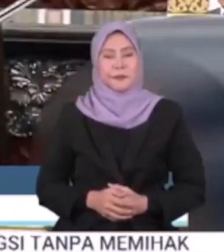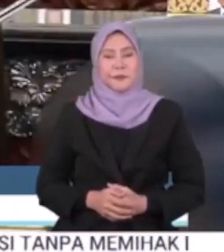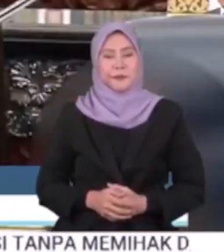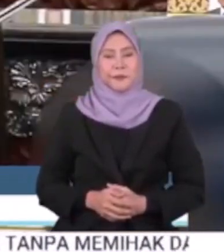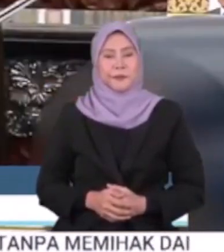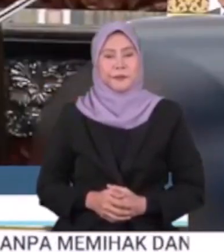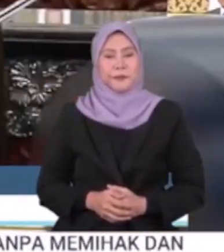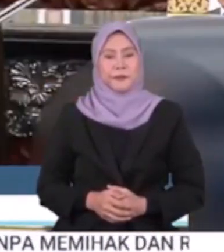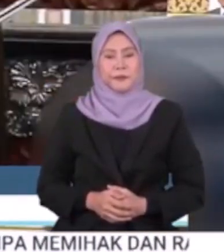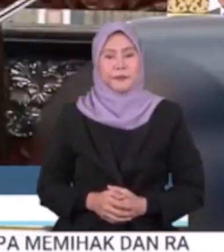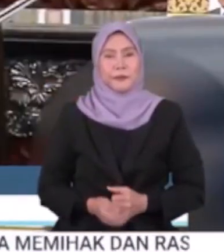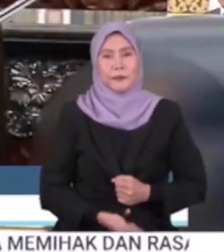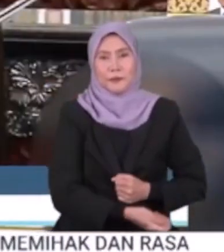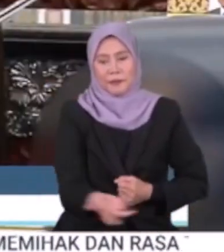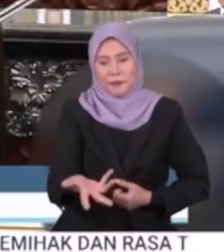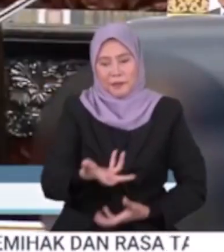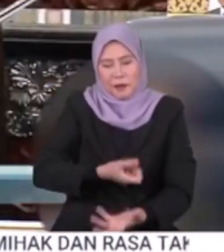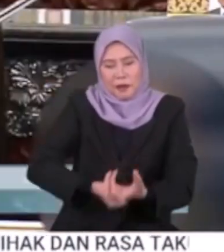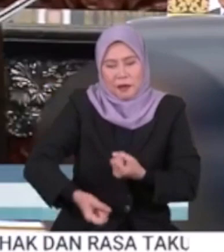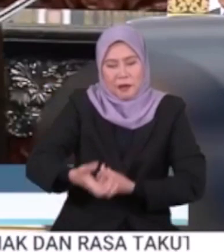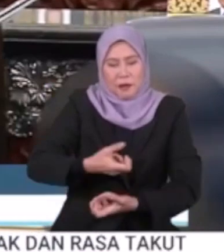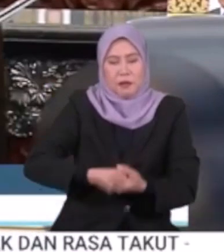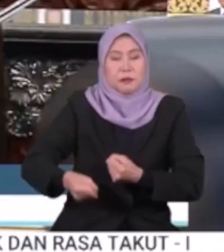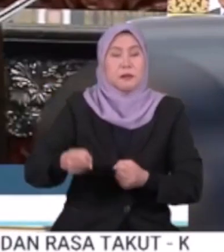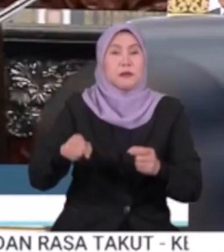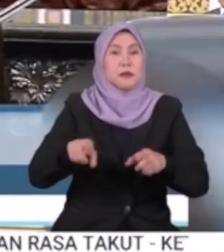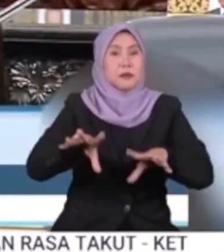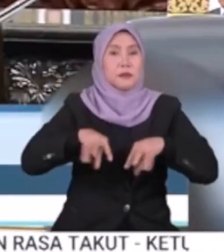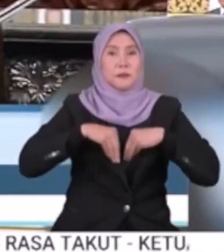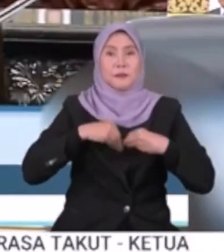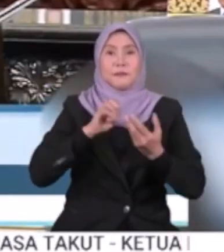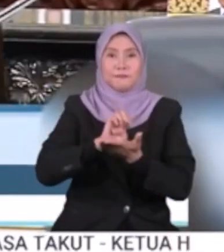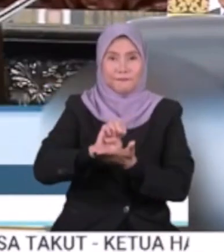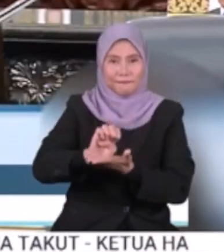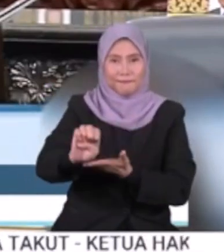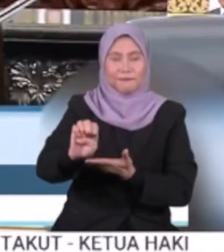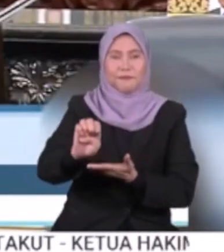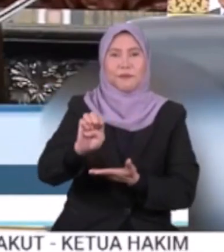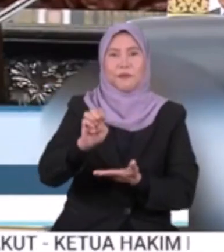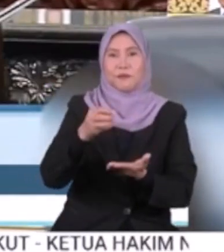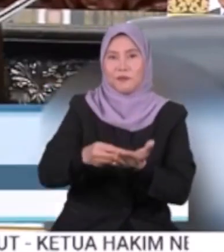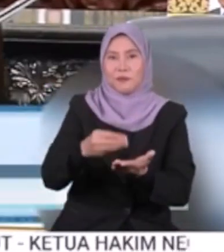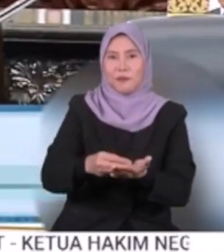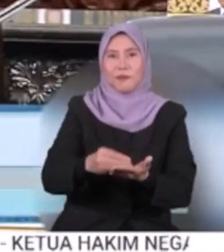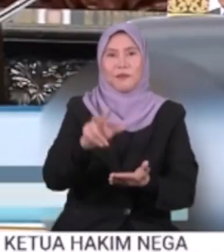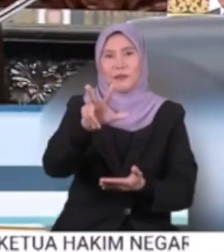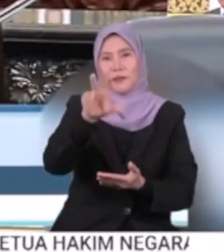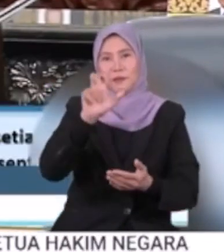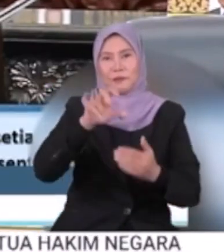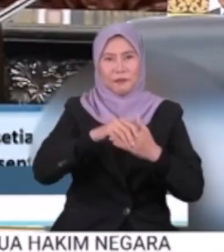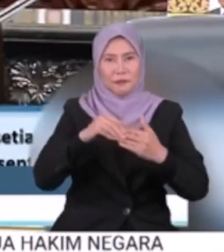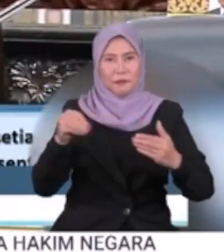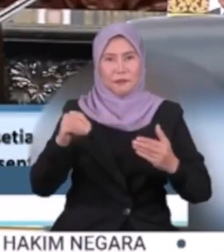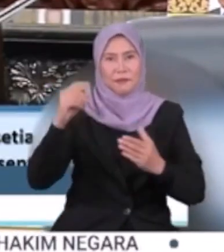darat para nelayan menerima Sara hidup nelayan pada kadar